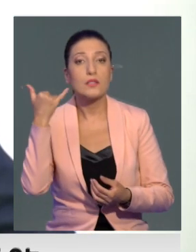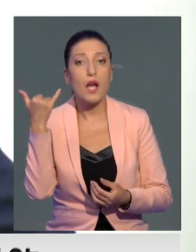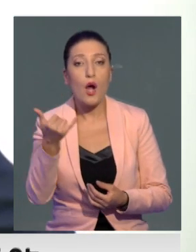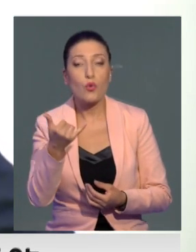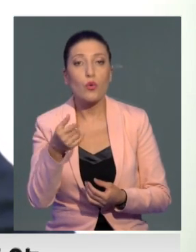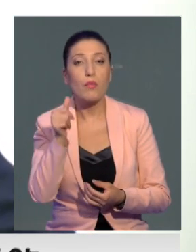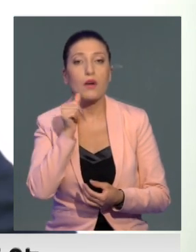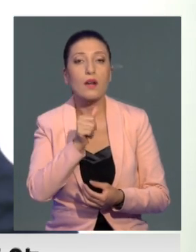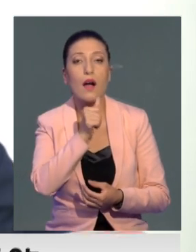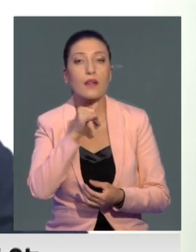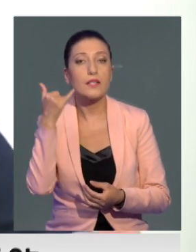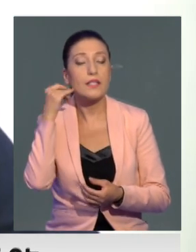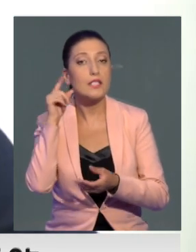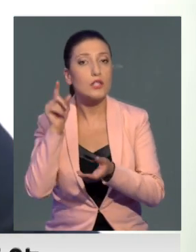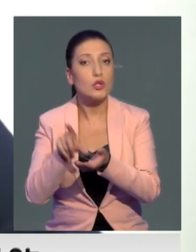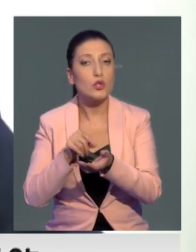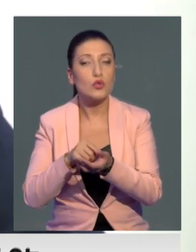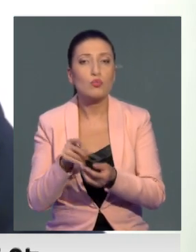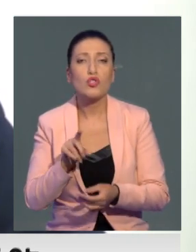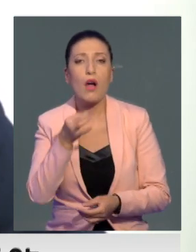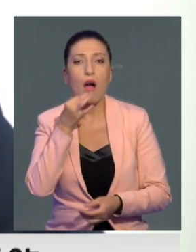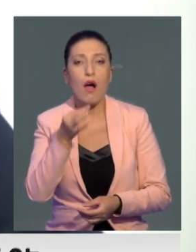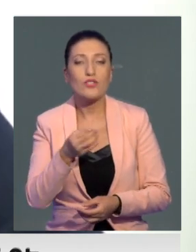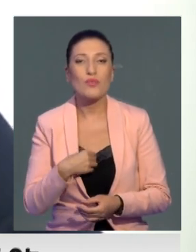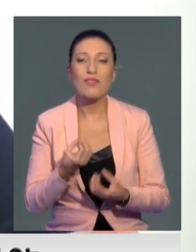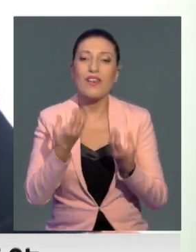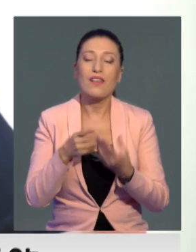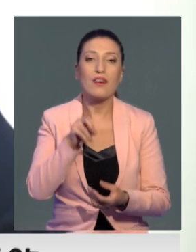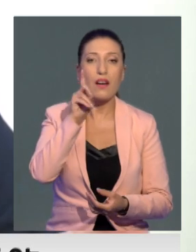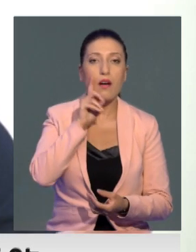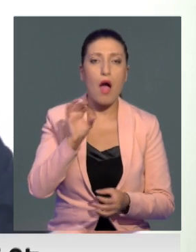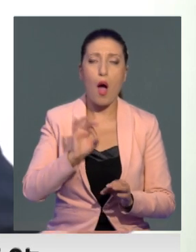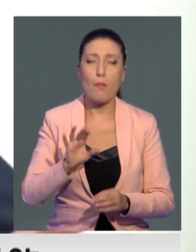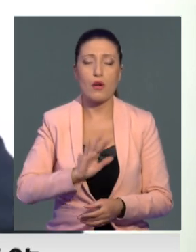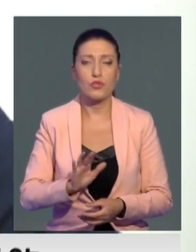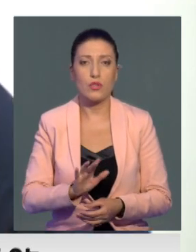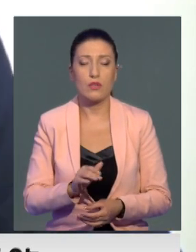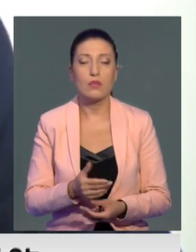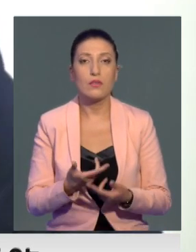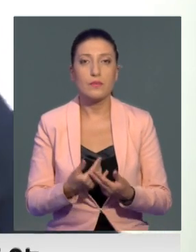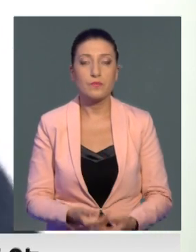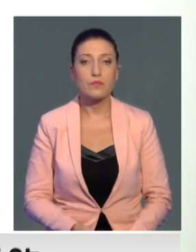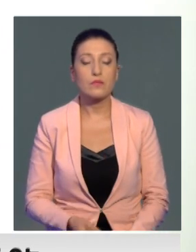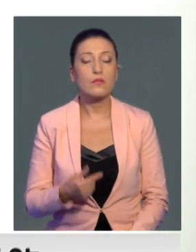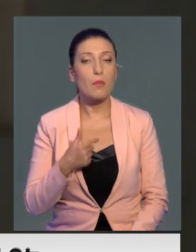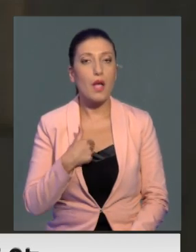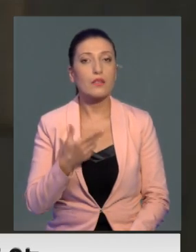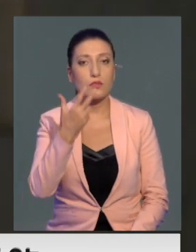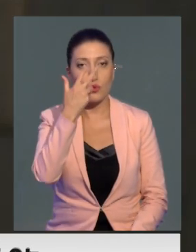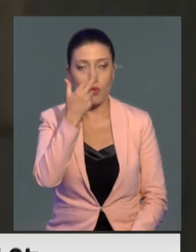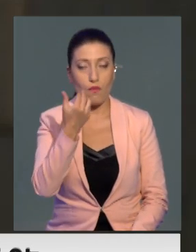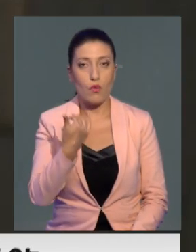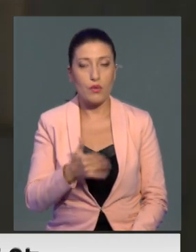Հակառակ դեպքում ինչ ենք իրան գեղագիտական աճույքի համար չէք։ Մենք տենց մի քիչ սովոր ենք ճիշտ ասած, որ